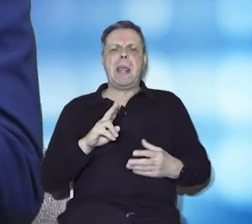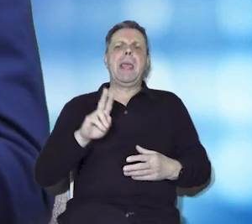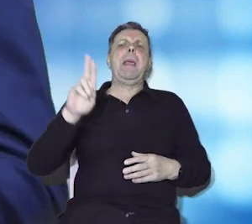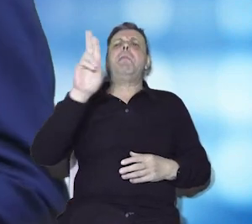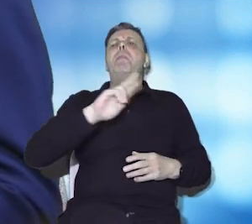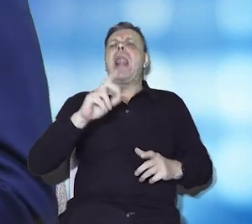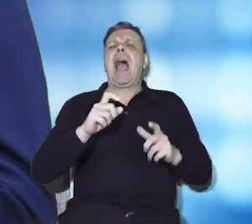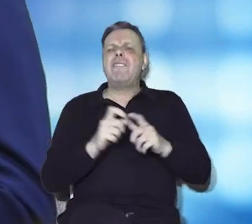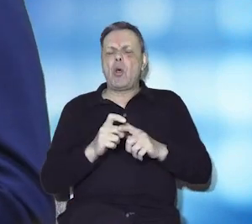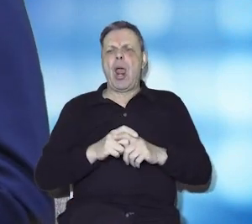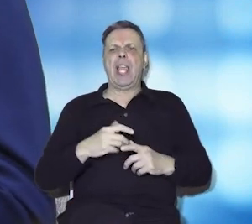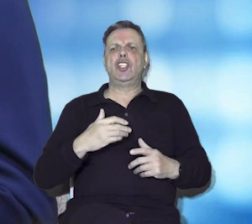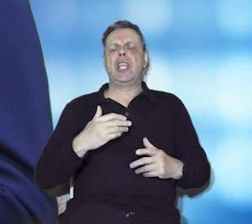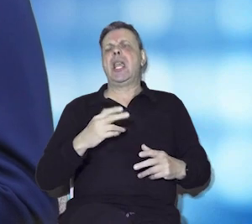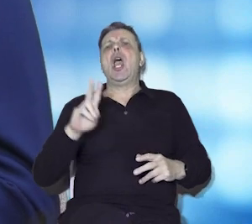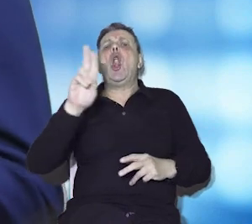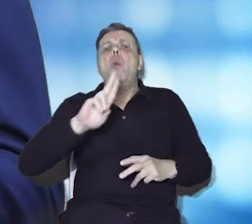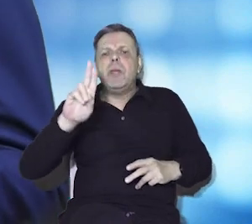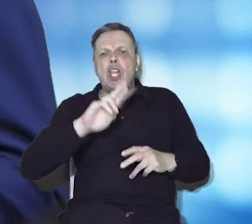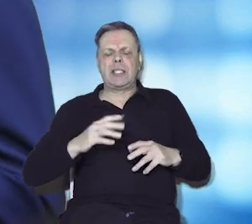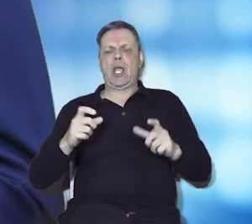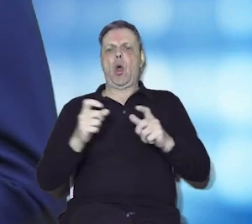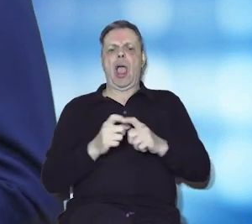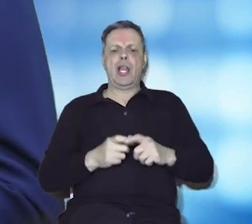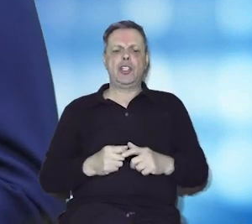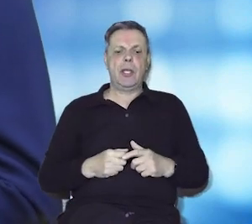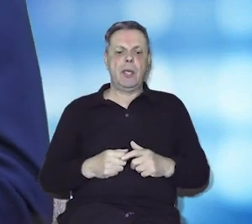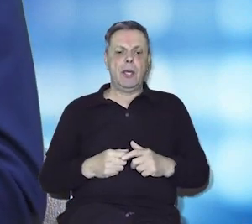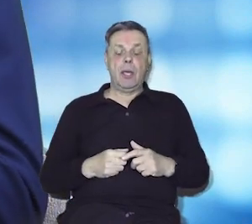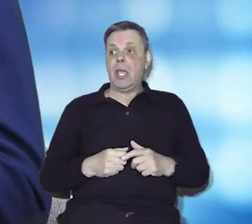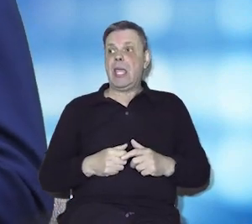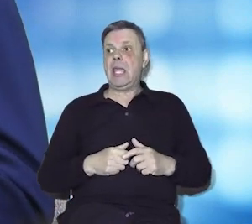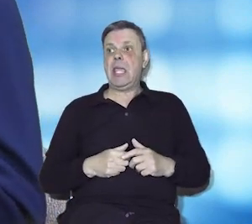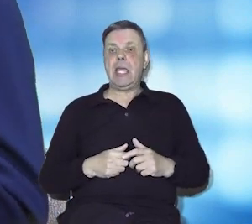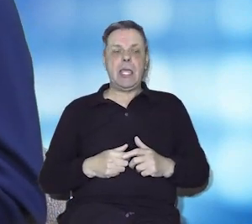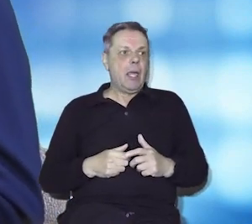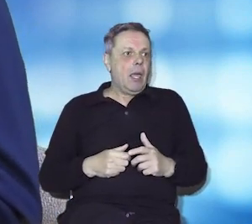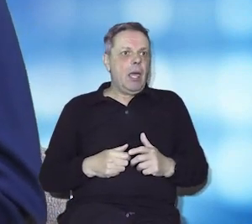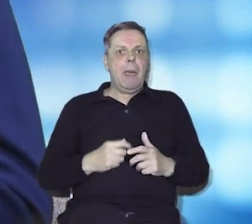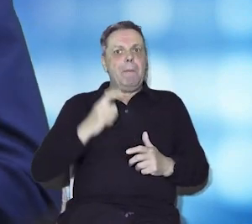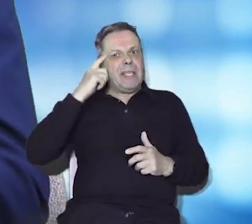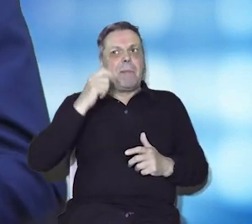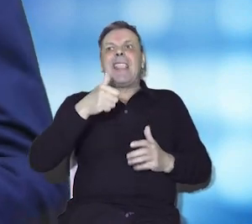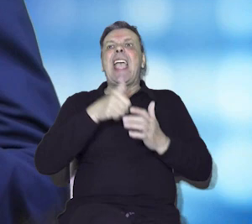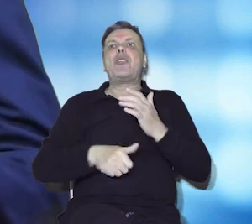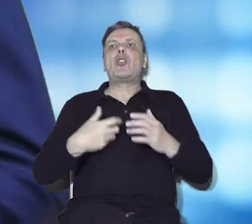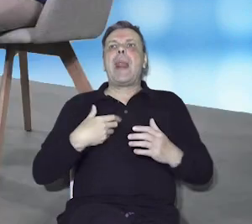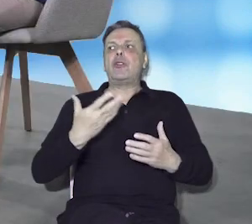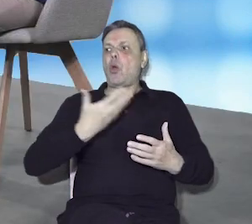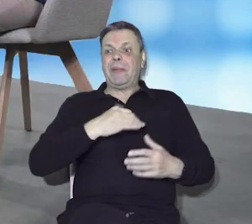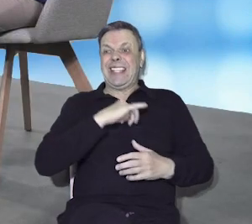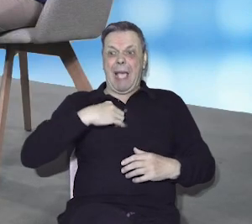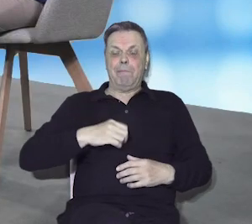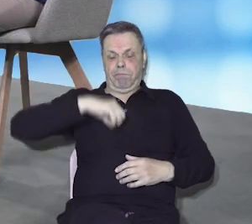kolači, ljubičasti kolači, samo sam čekao da jednog dana prosvijetlim ako to pojedem. I sad gledam